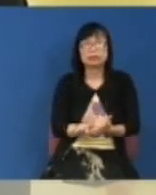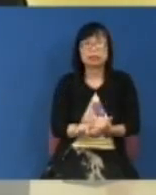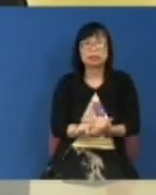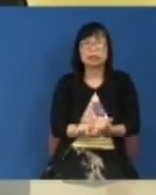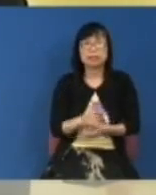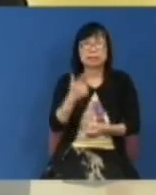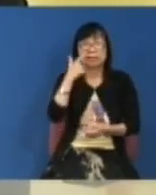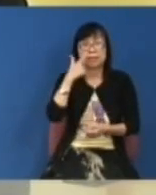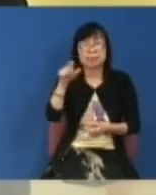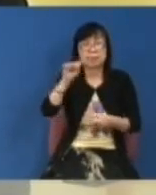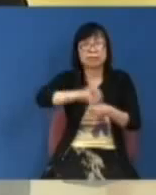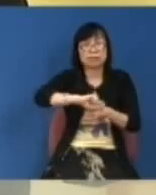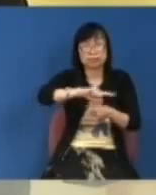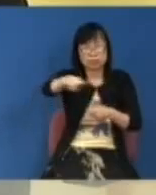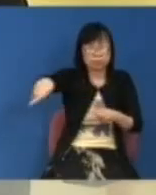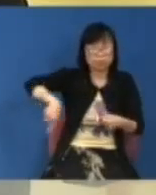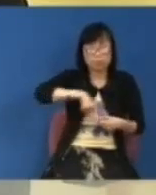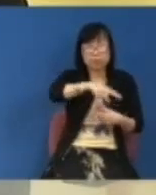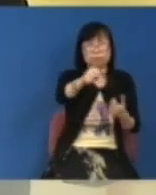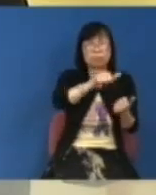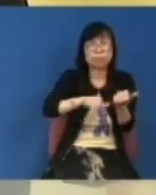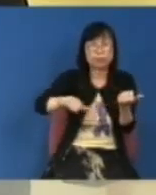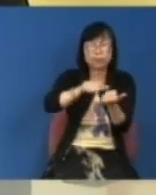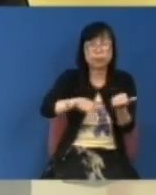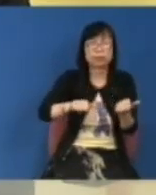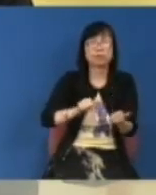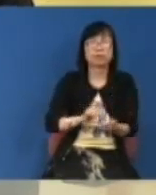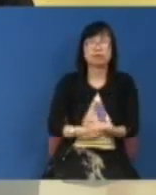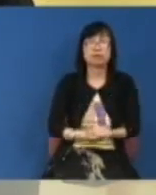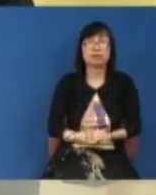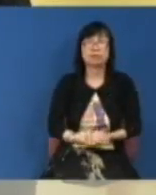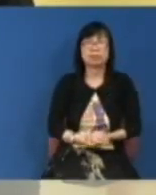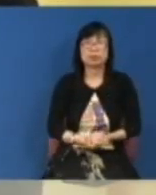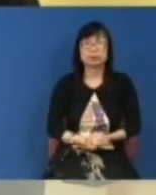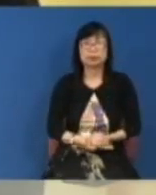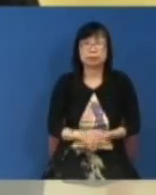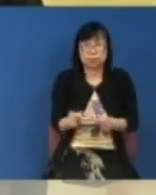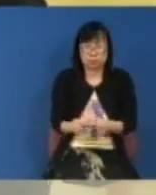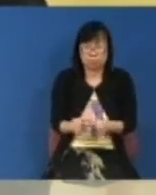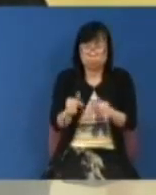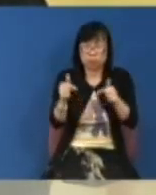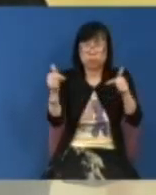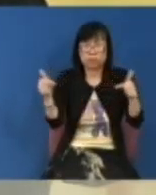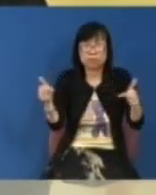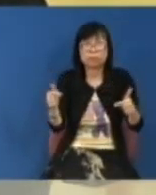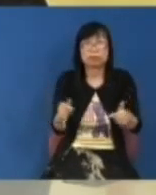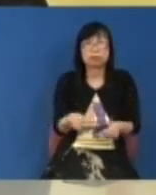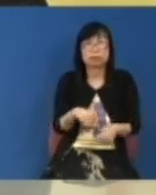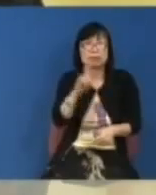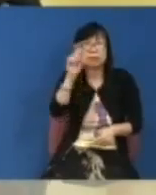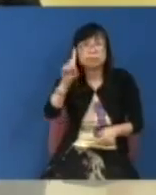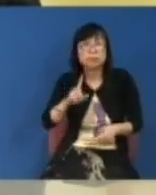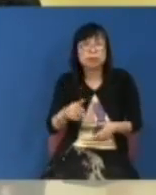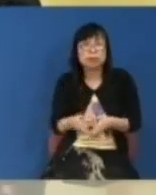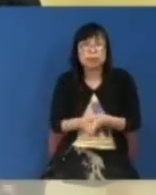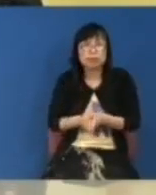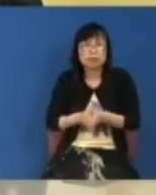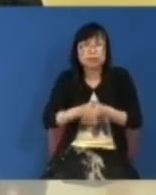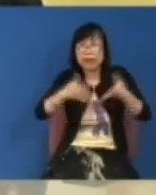新增嘅區議會方案。咁2016如果循序漸進嘅話，點可以大躍進咧？而家